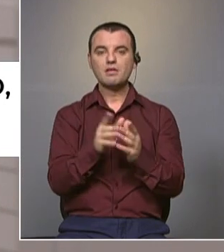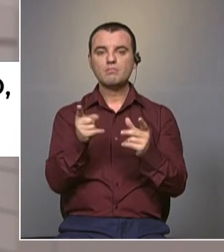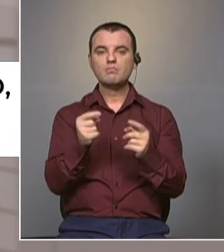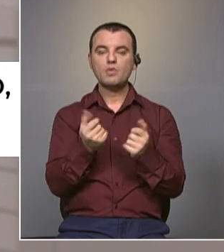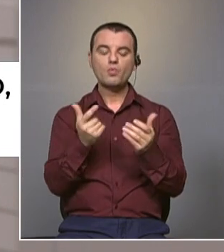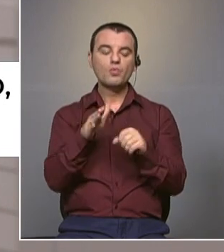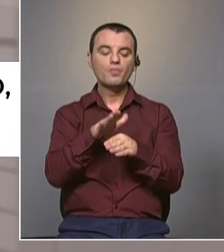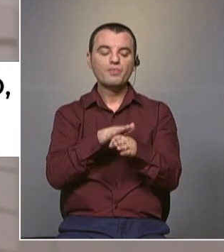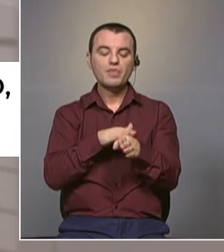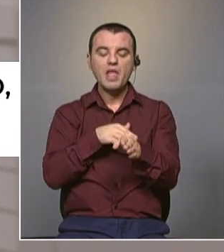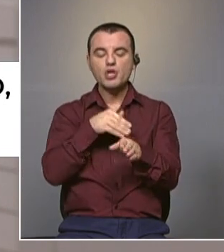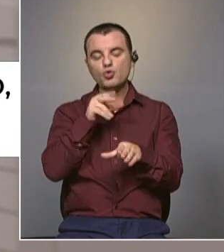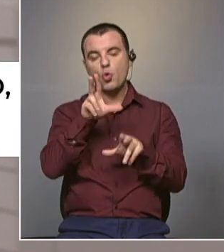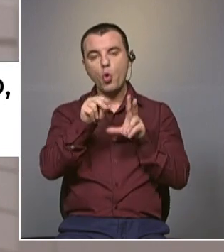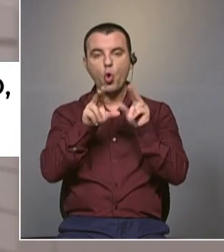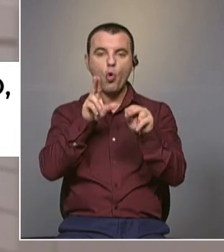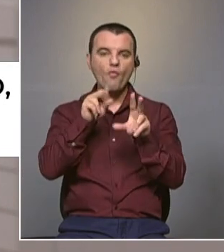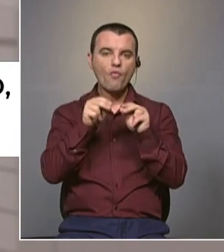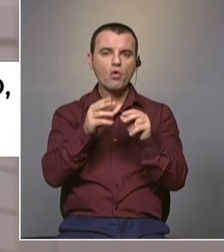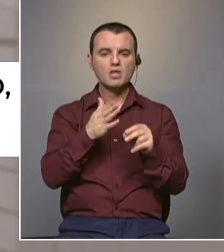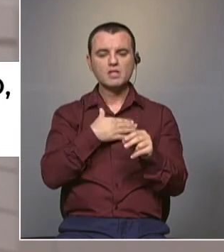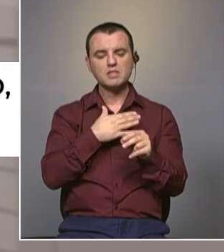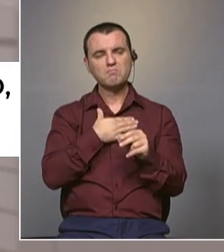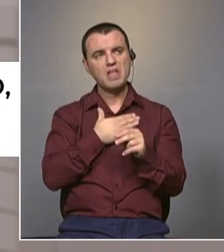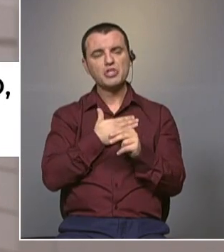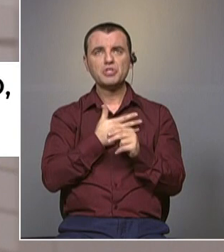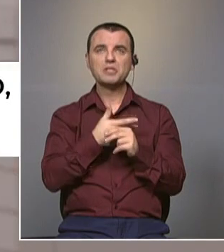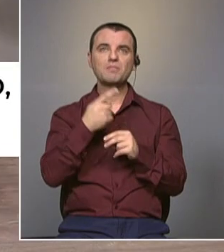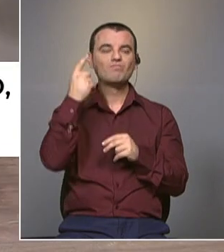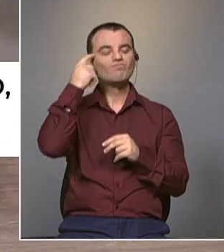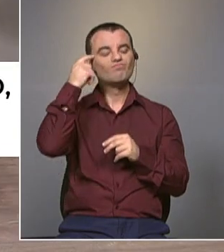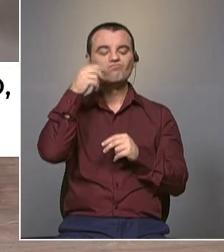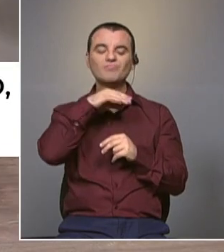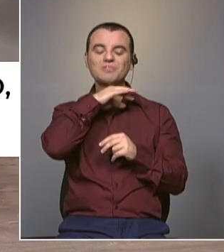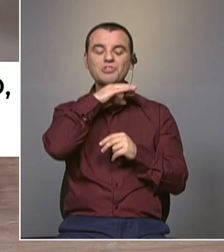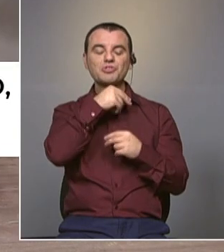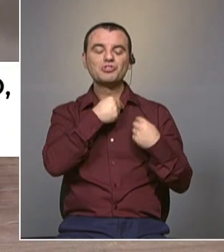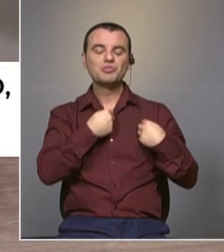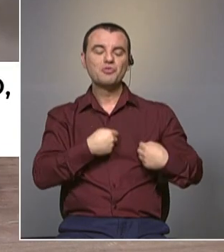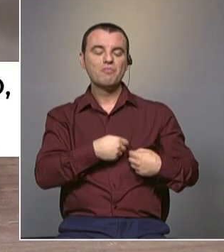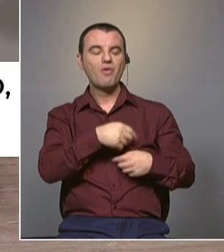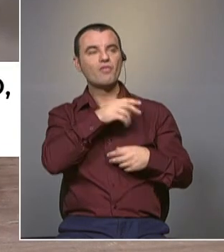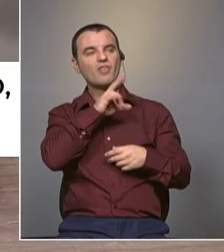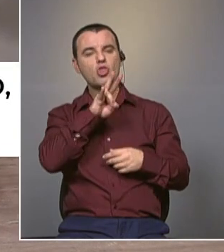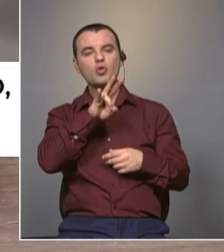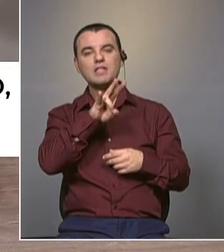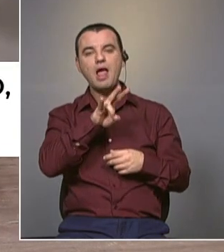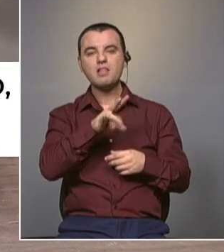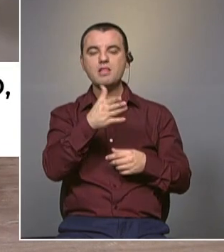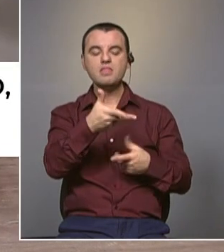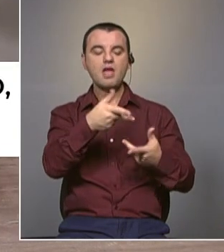милостиво, много нежно говори на разни наши носталгии. Имам предвид това, че тя ни връща